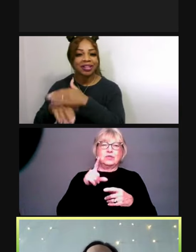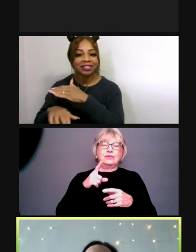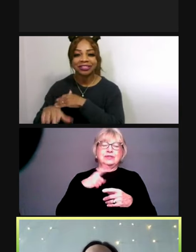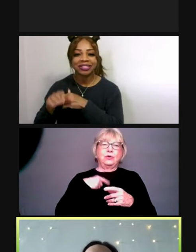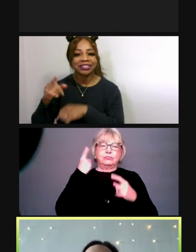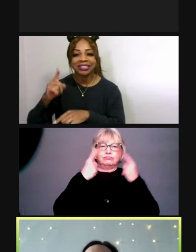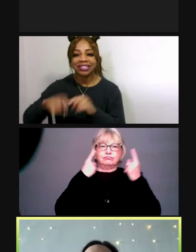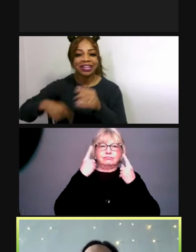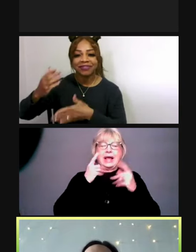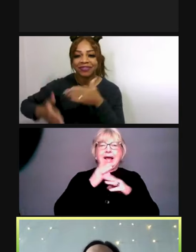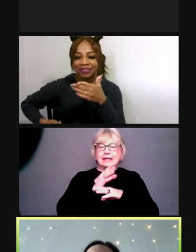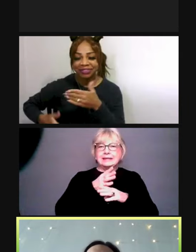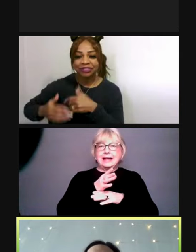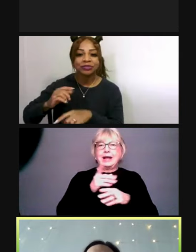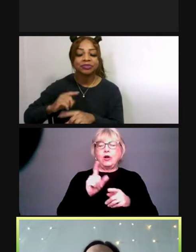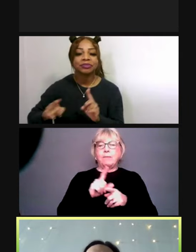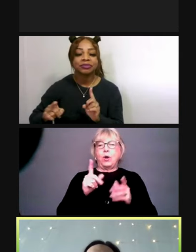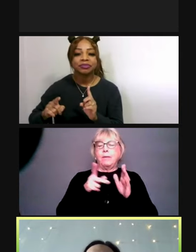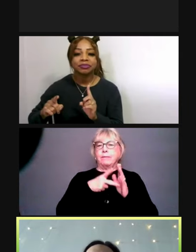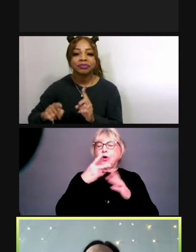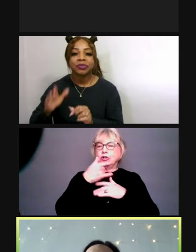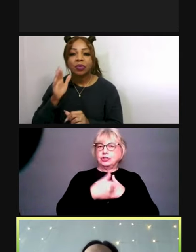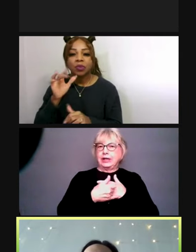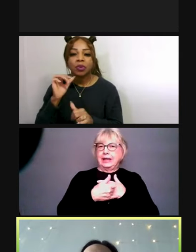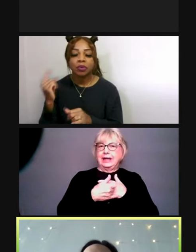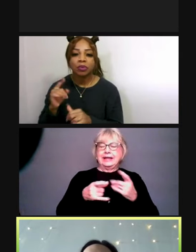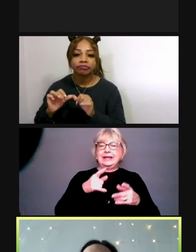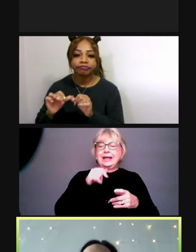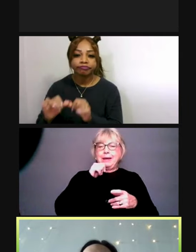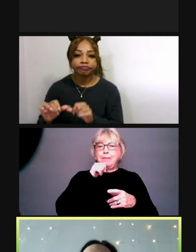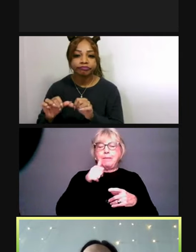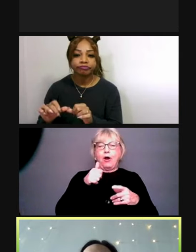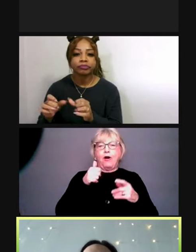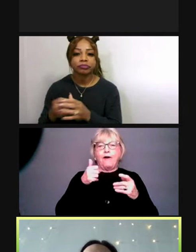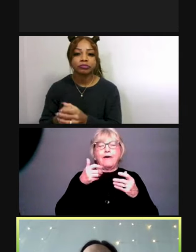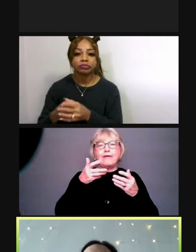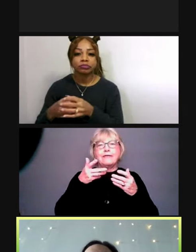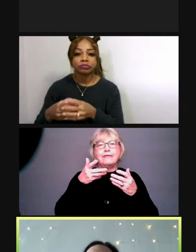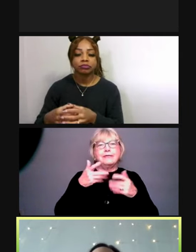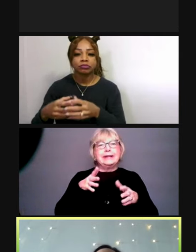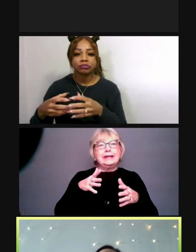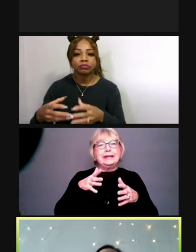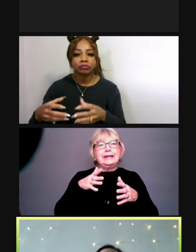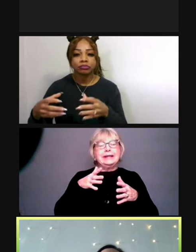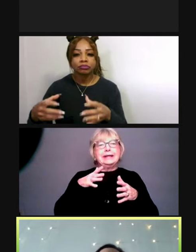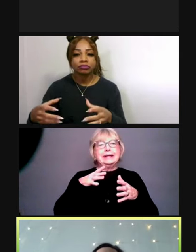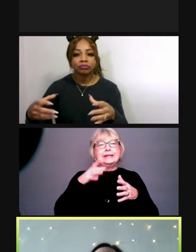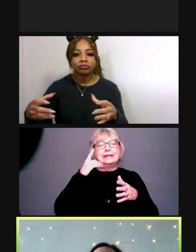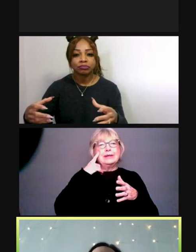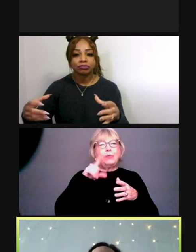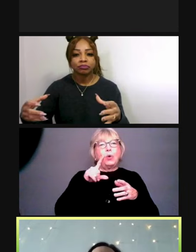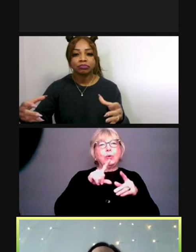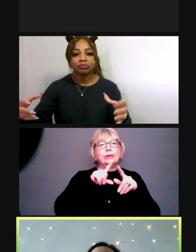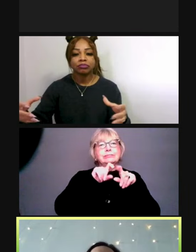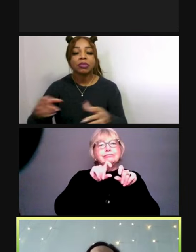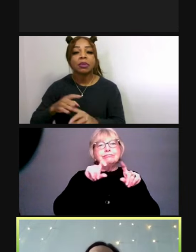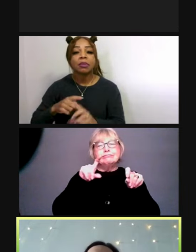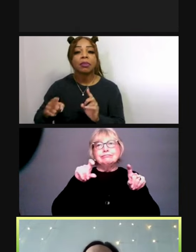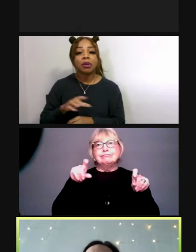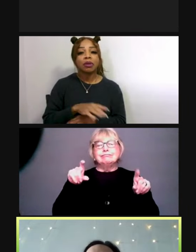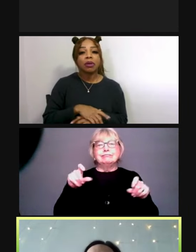l'accès comme un projet qui n jamais achevé, qui est construit à partir d'un ensemble de pratiques itératives,